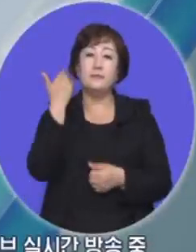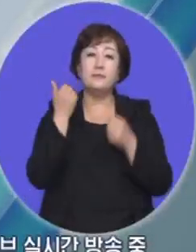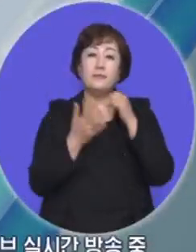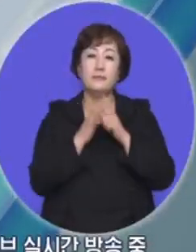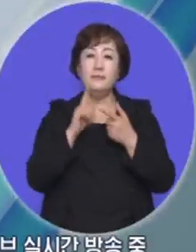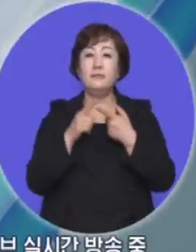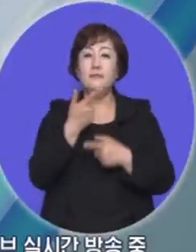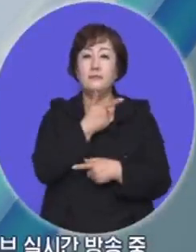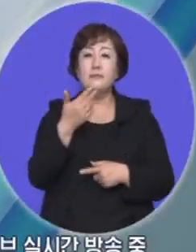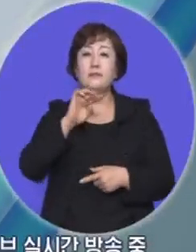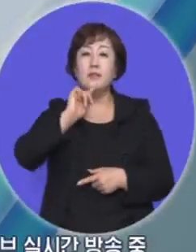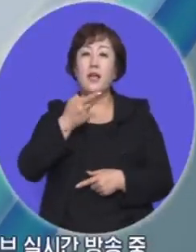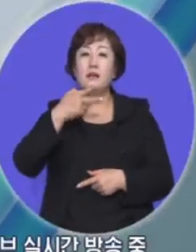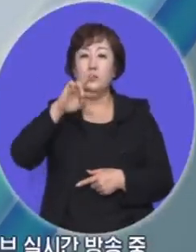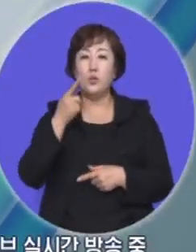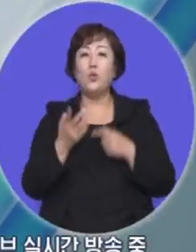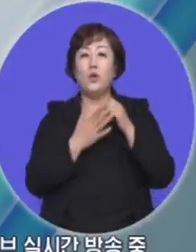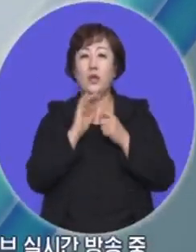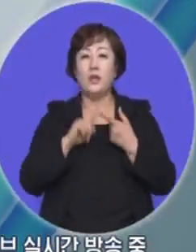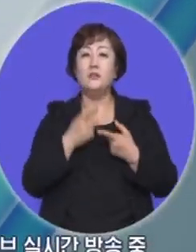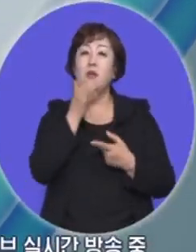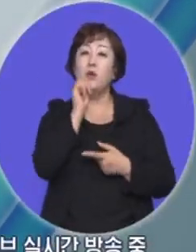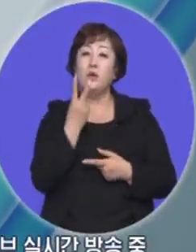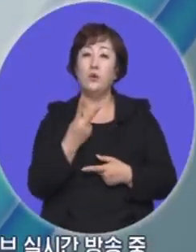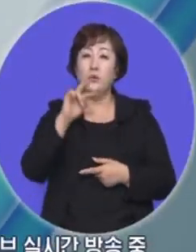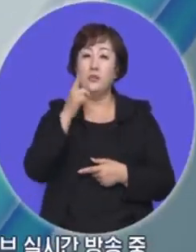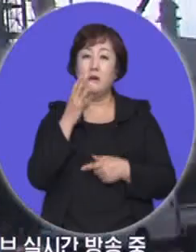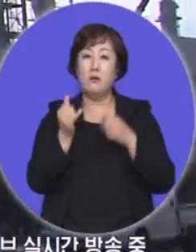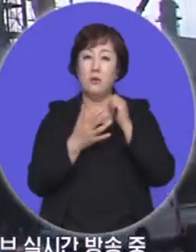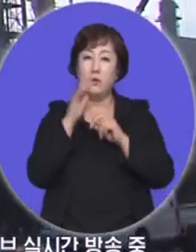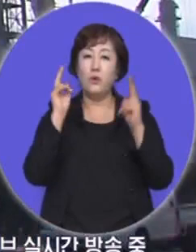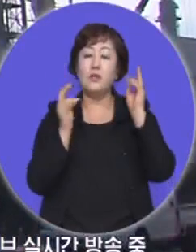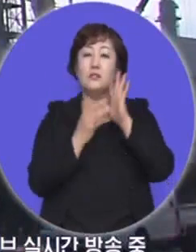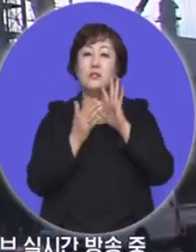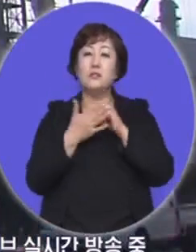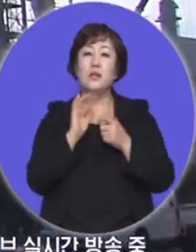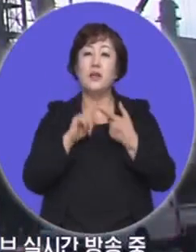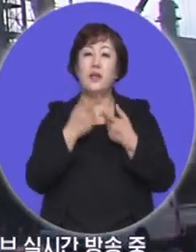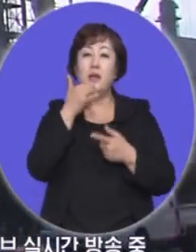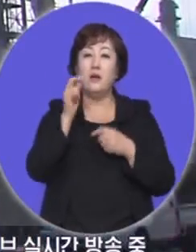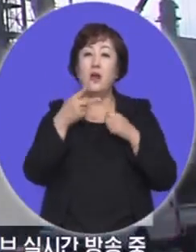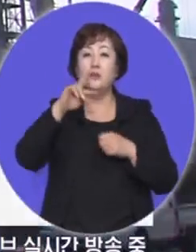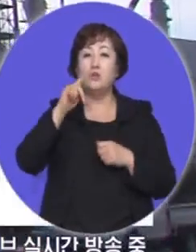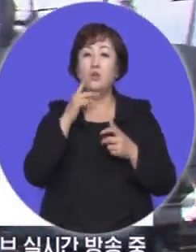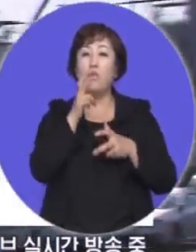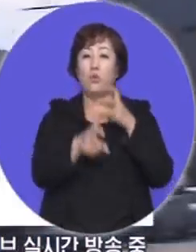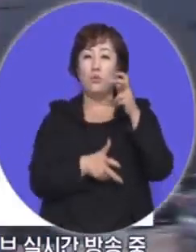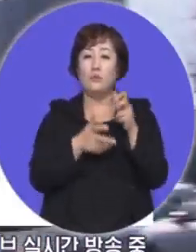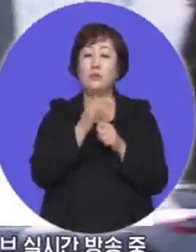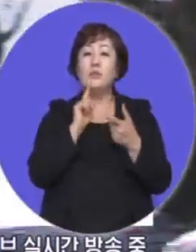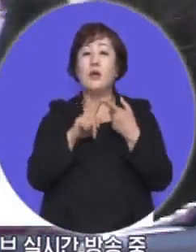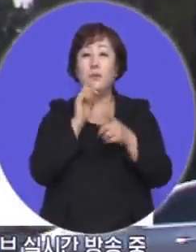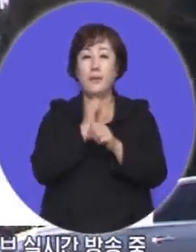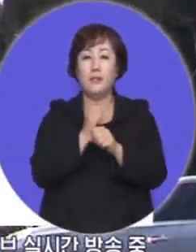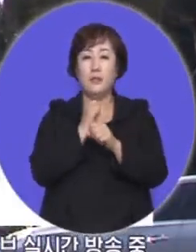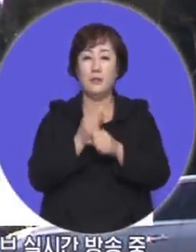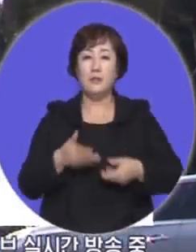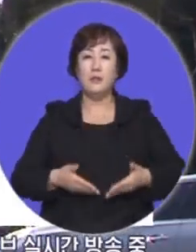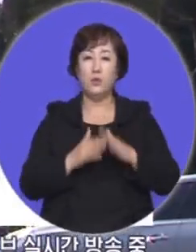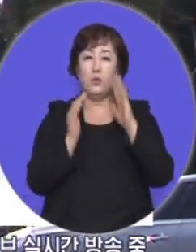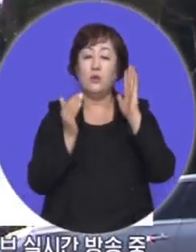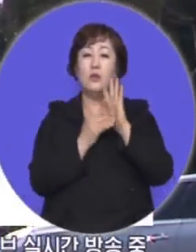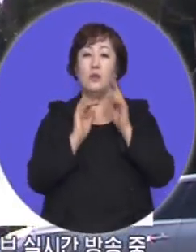지난해 대규모 탄소섬유 투자를 한 효성이 울산의 세계 최대의 액화수소 공장을 신설하기로 했습니다.